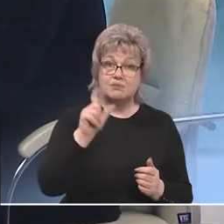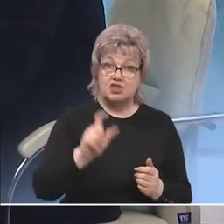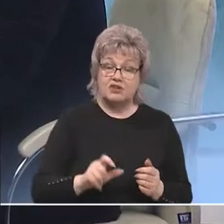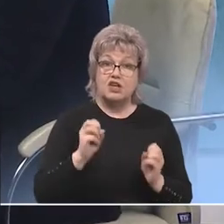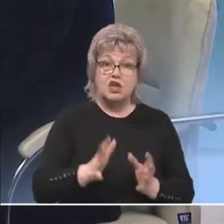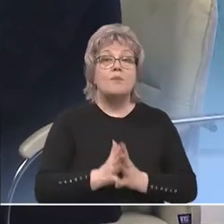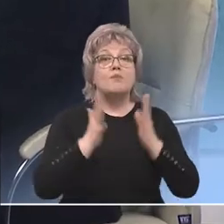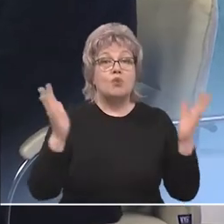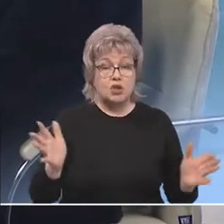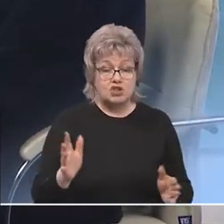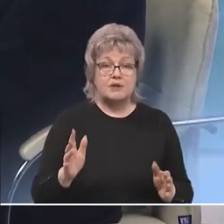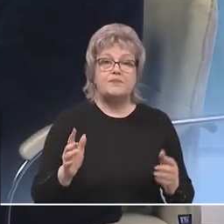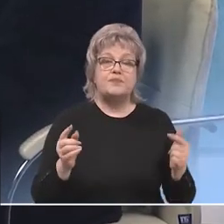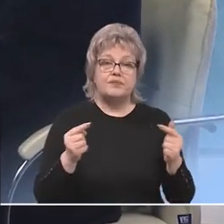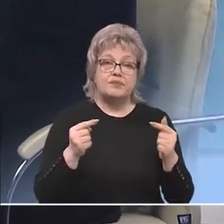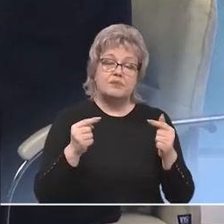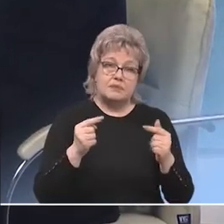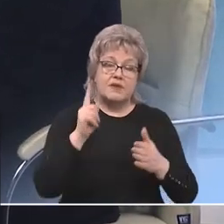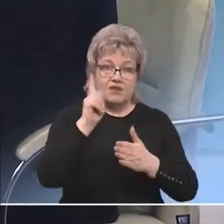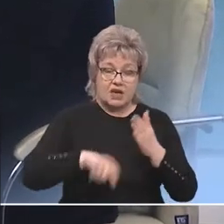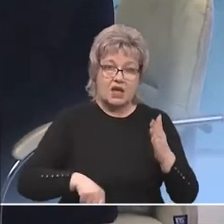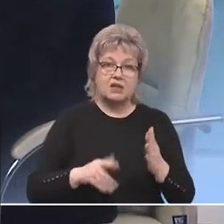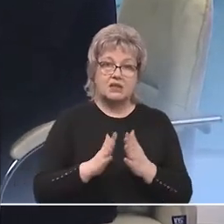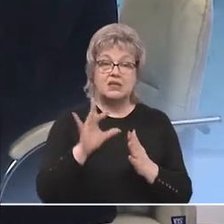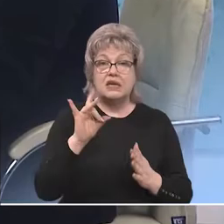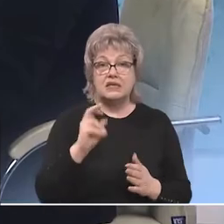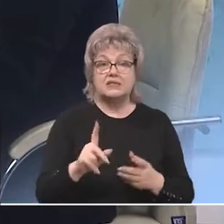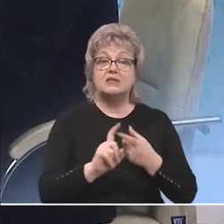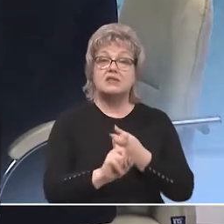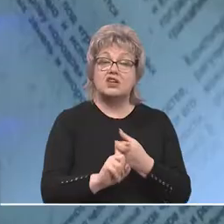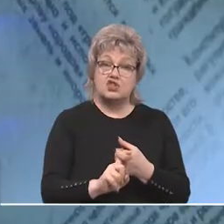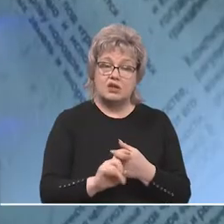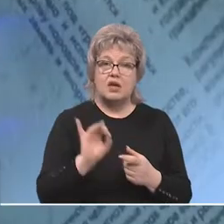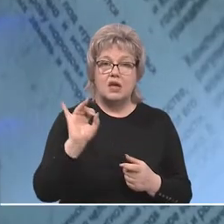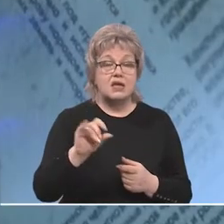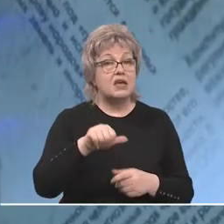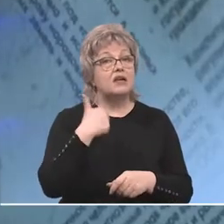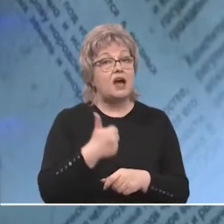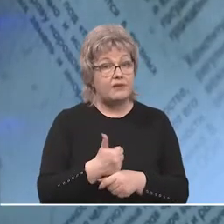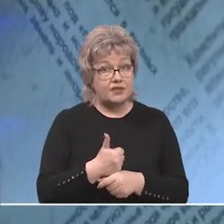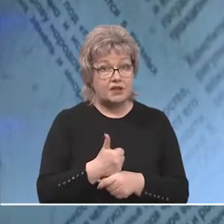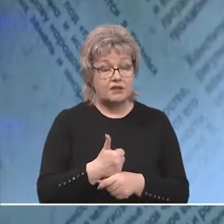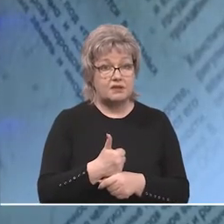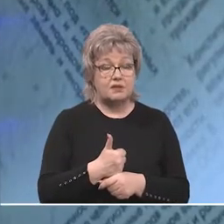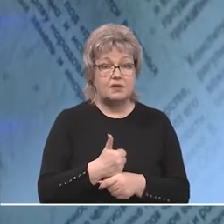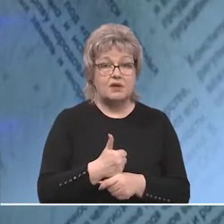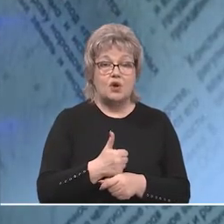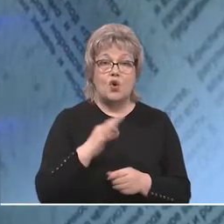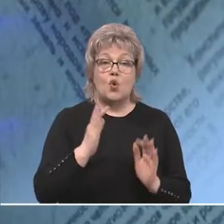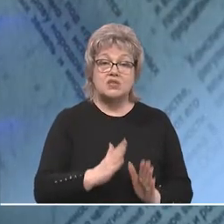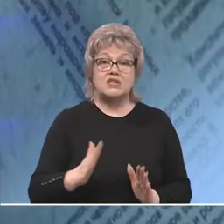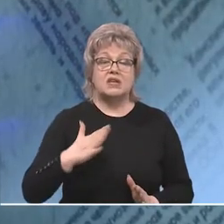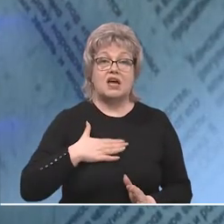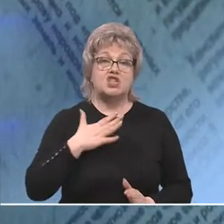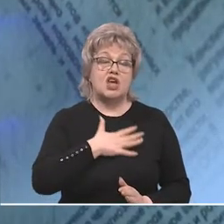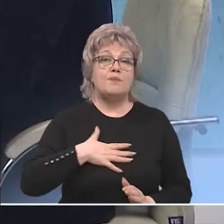вероятнее. Чем больше бацилл, тем больше риск заражения. И самое главное – от состояния